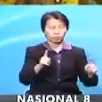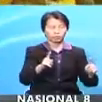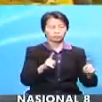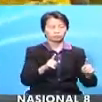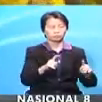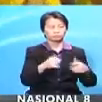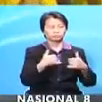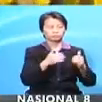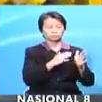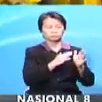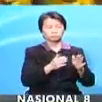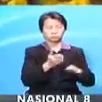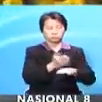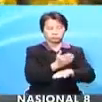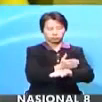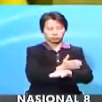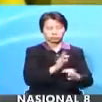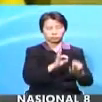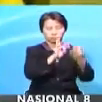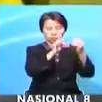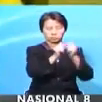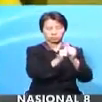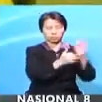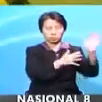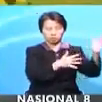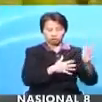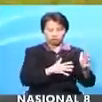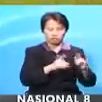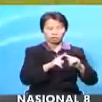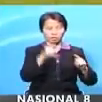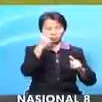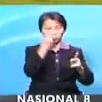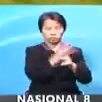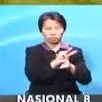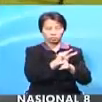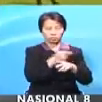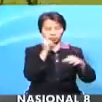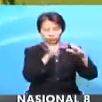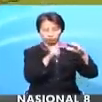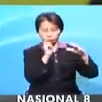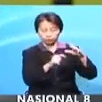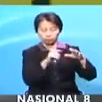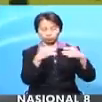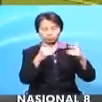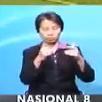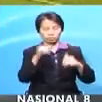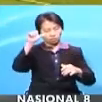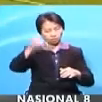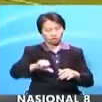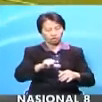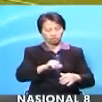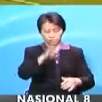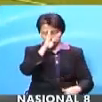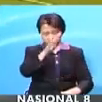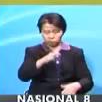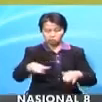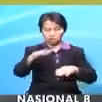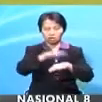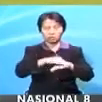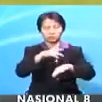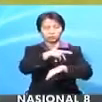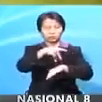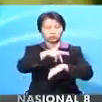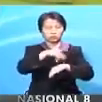negara depan Argentina meskipun dua kali mendahului mentality pemain yang gagal mengawal fokus di atas Padang